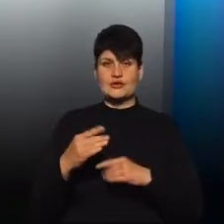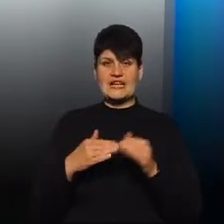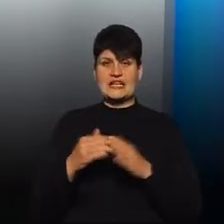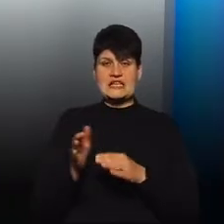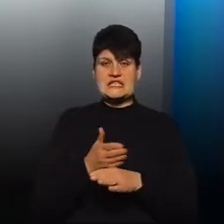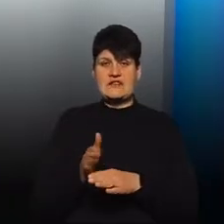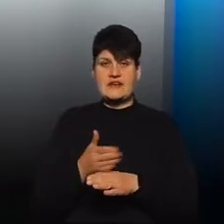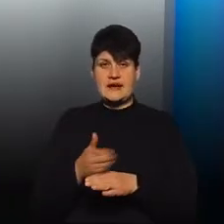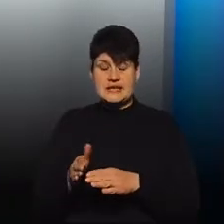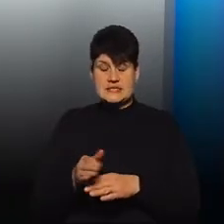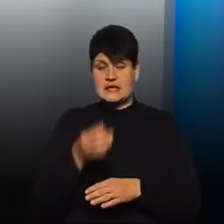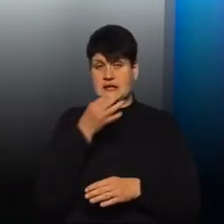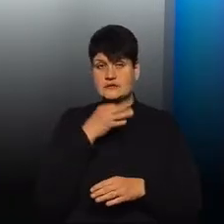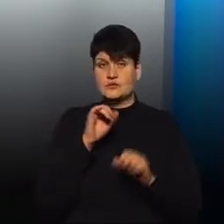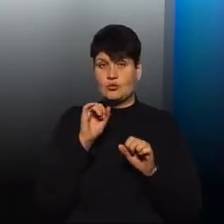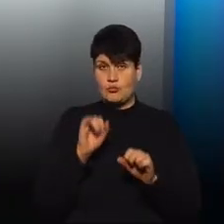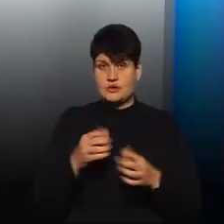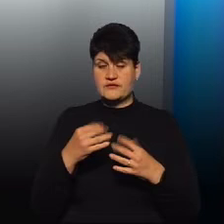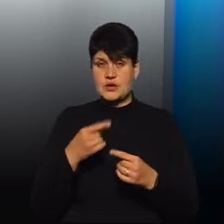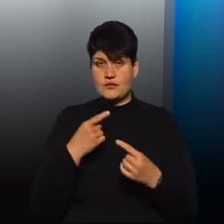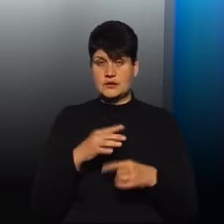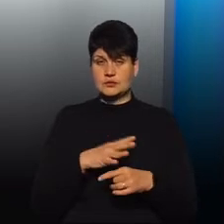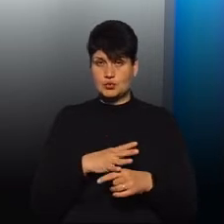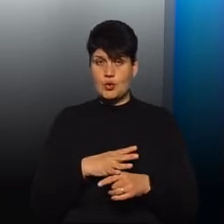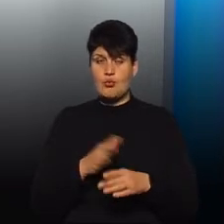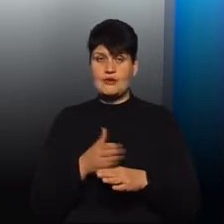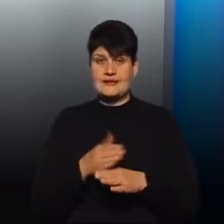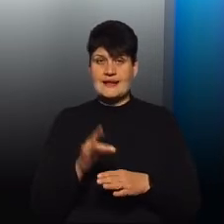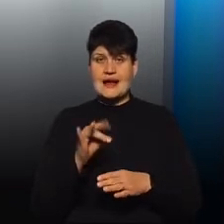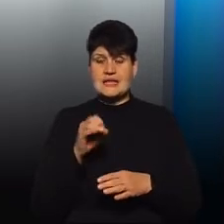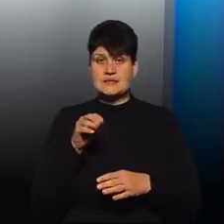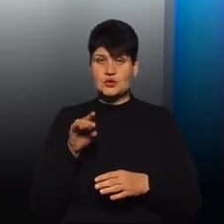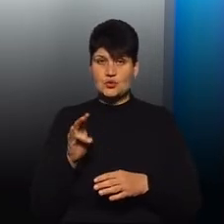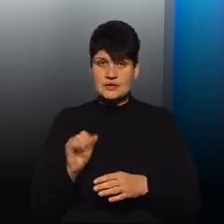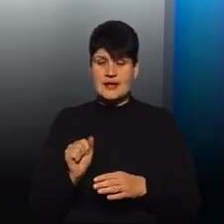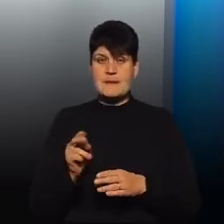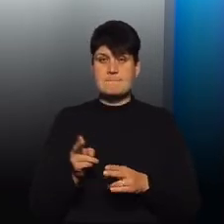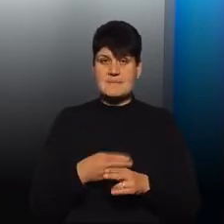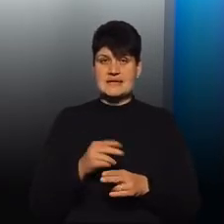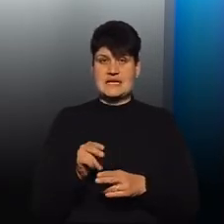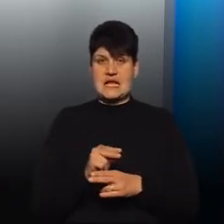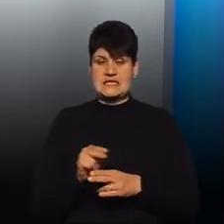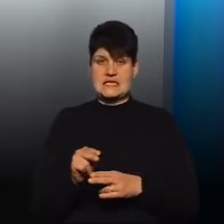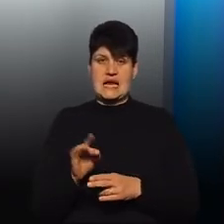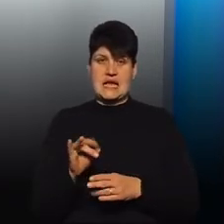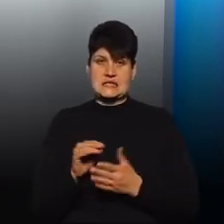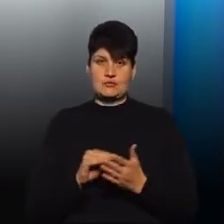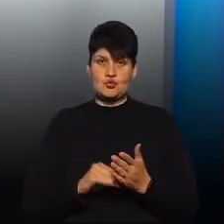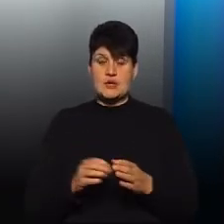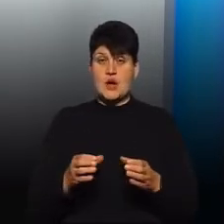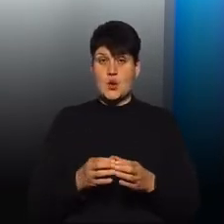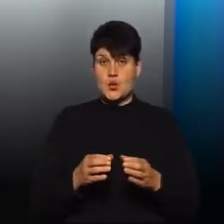можна, так як я говорила, поділити на рецептурну і безрецептурну групу. І ми зараз спостерігаємо в аптечних закладах все-таки так, що рецептурні